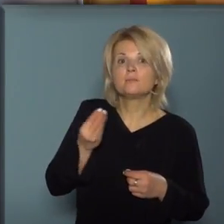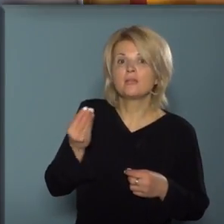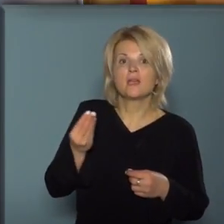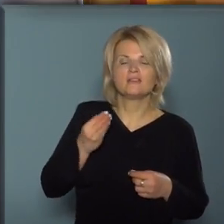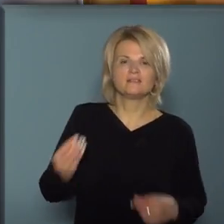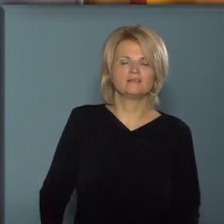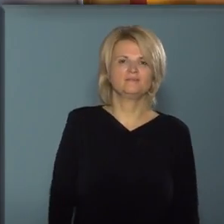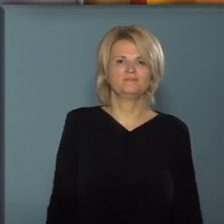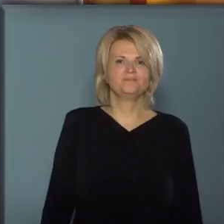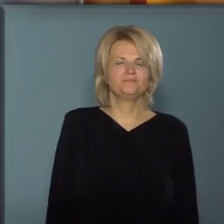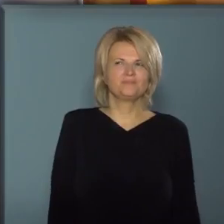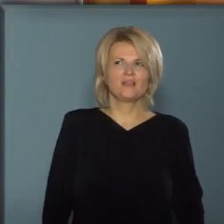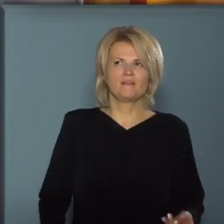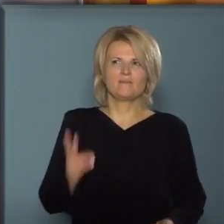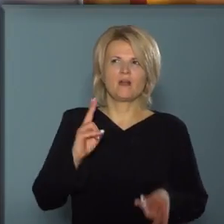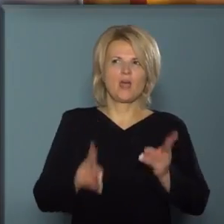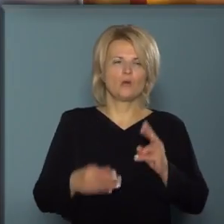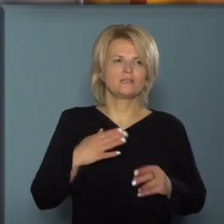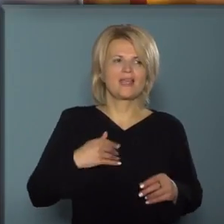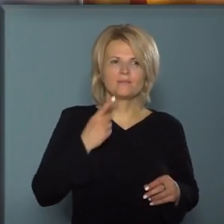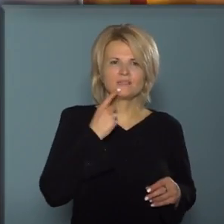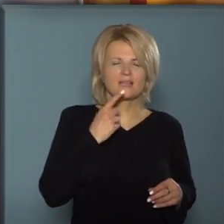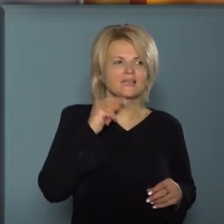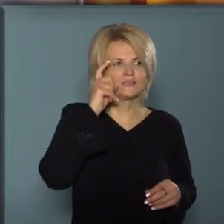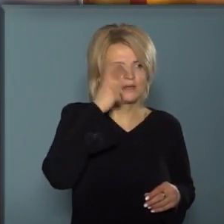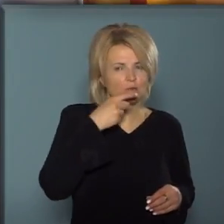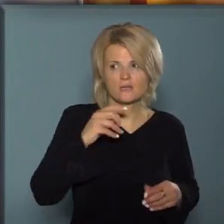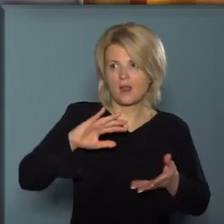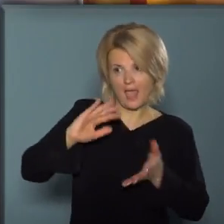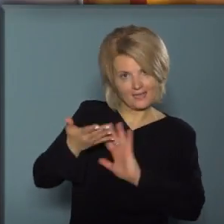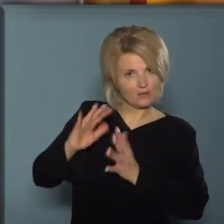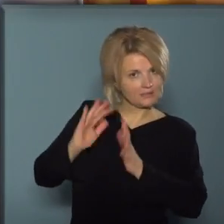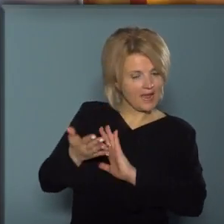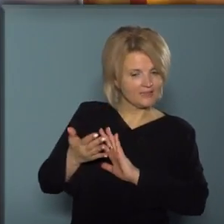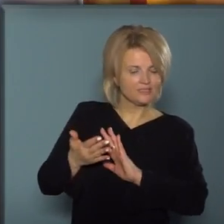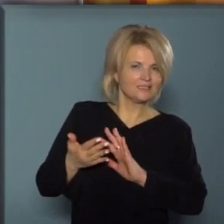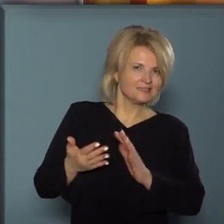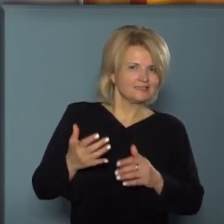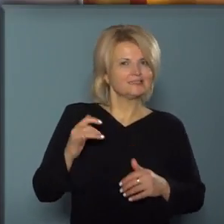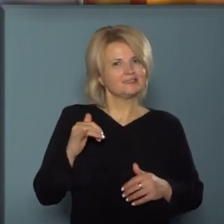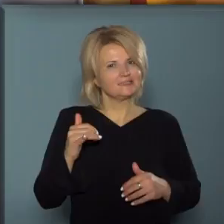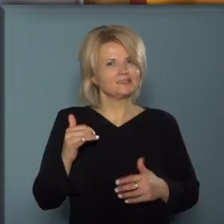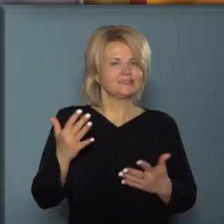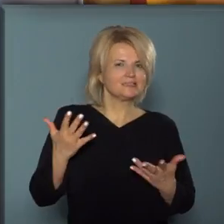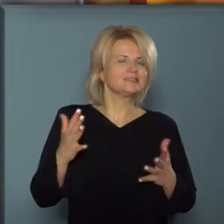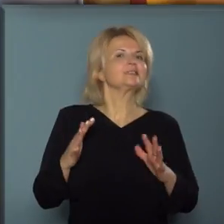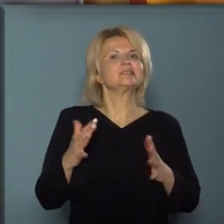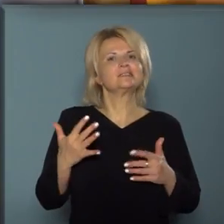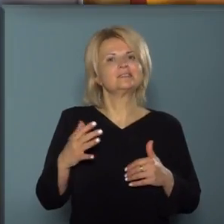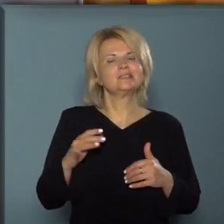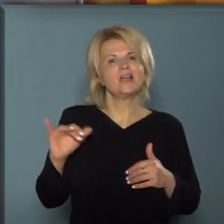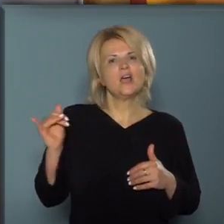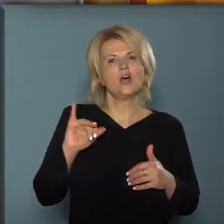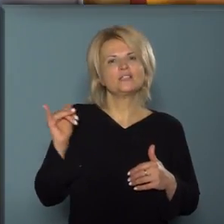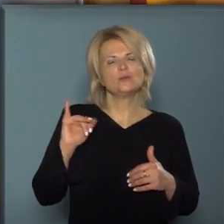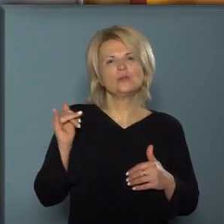fogalmazni, hogy ez honnan jön? Valahogy mindig szimpatikus volt, már gyerekkorom. Tessék? Lázadás? Hát azt gondolom, hogy a